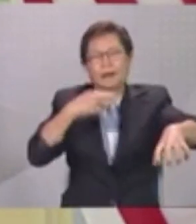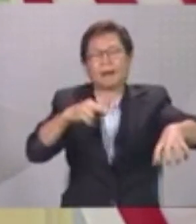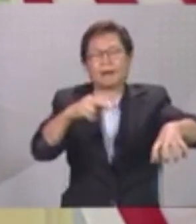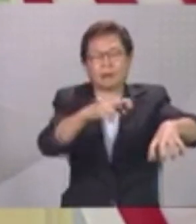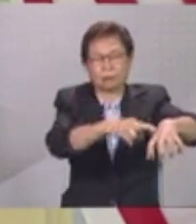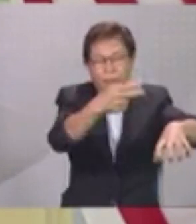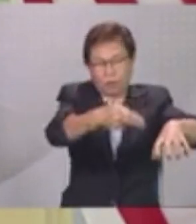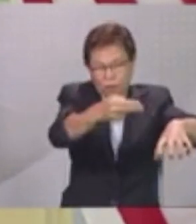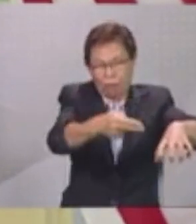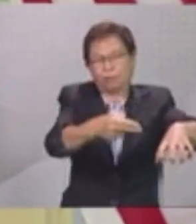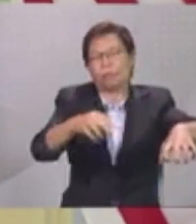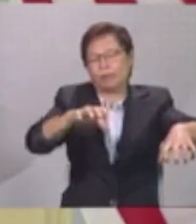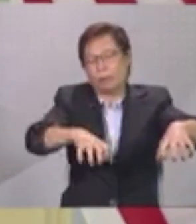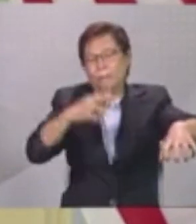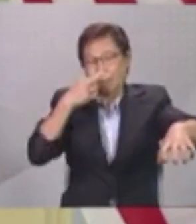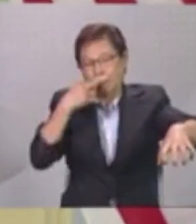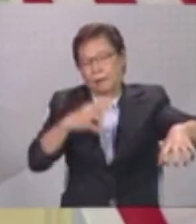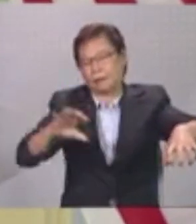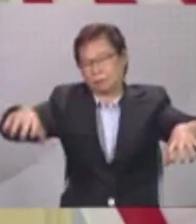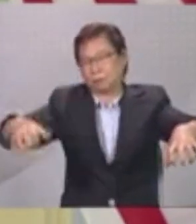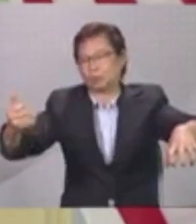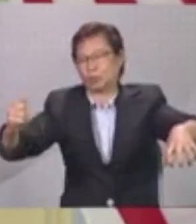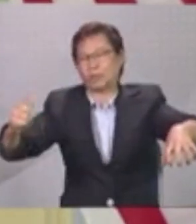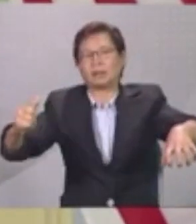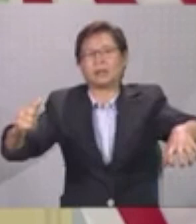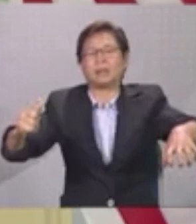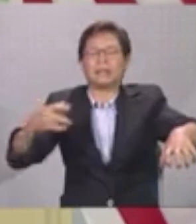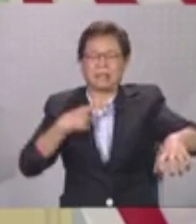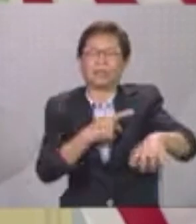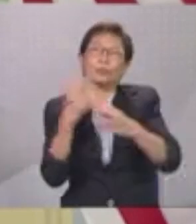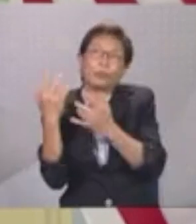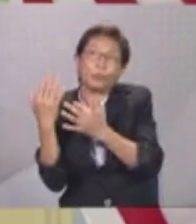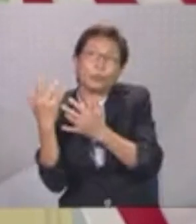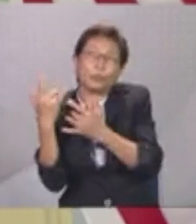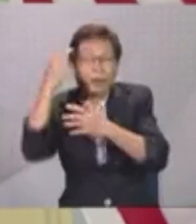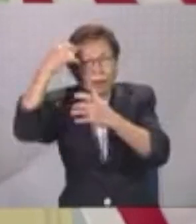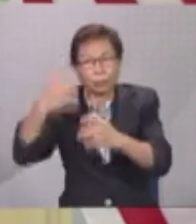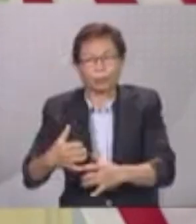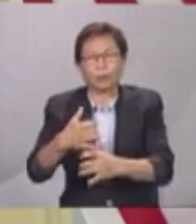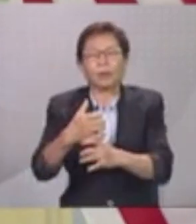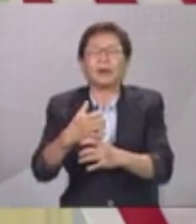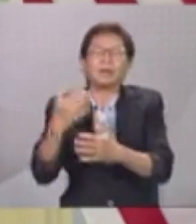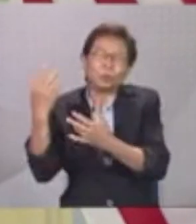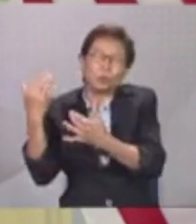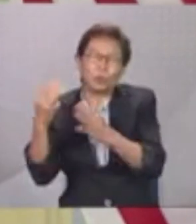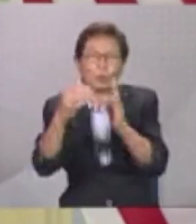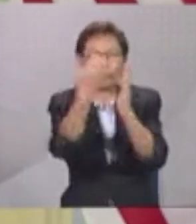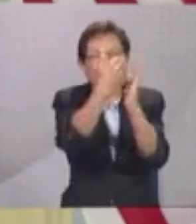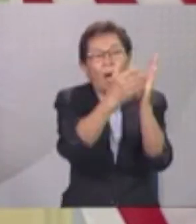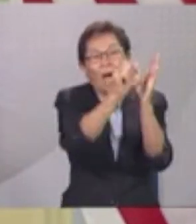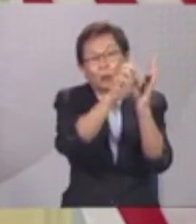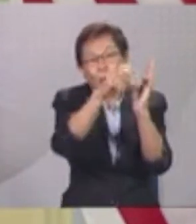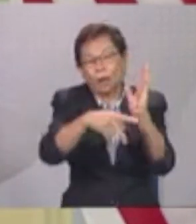iaitu zon hijau, zon merah dan zon kuning. Jadi kita tunggulah keputusan ataupun SOP yang akan dikeluarkan